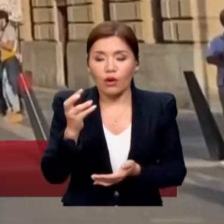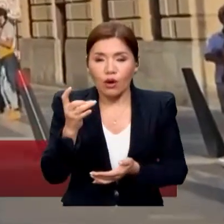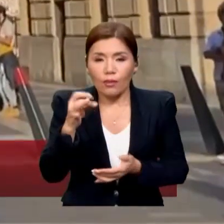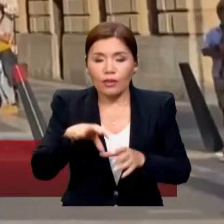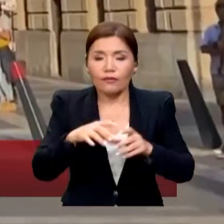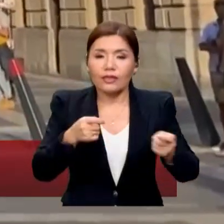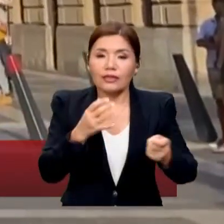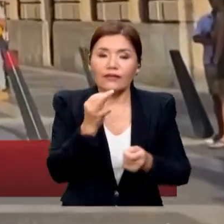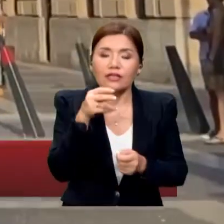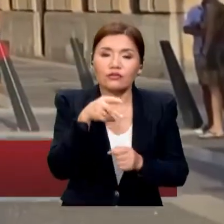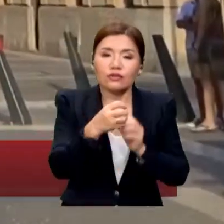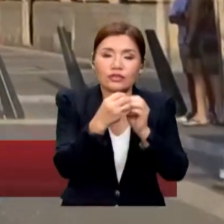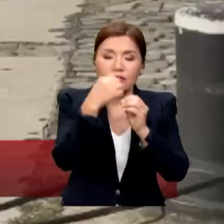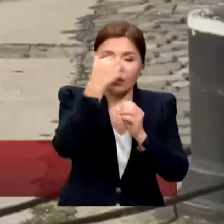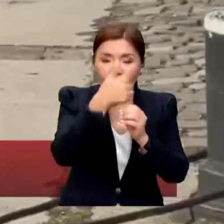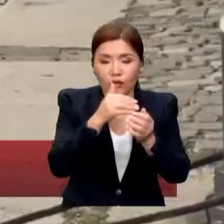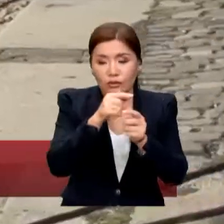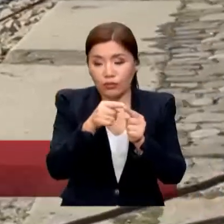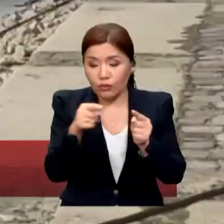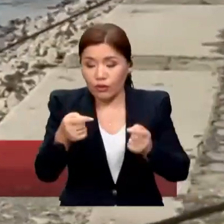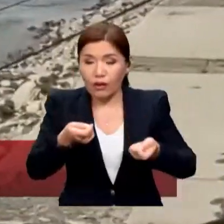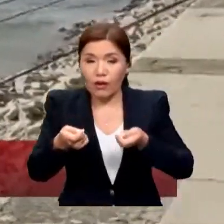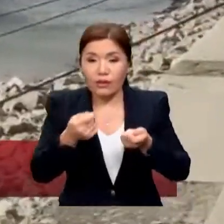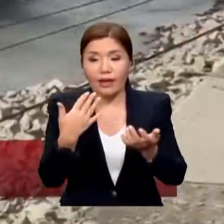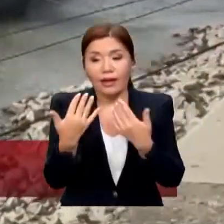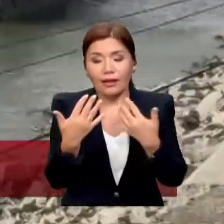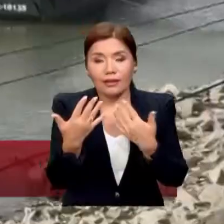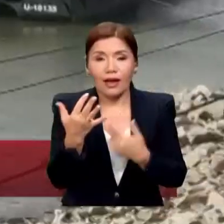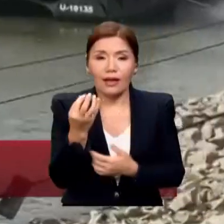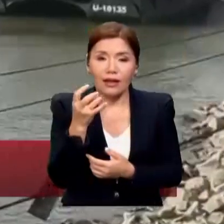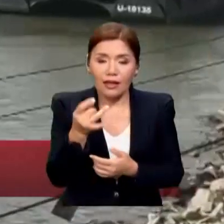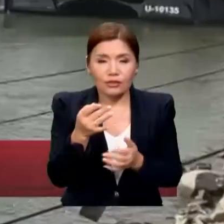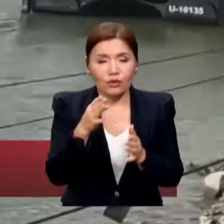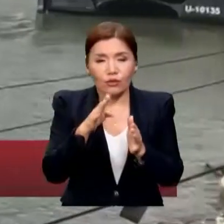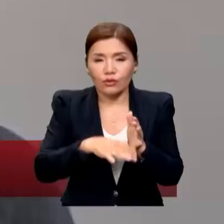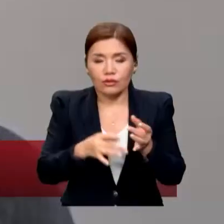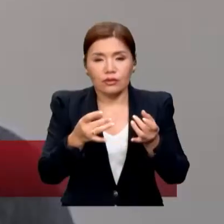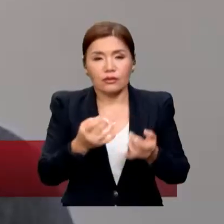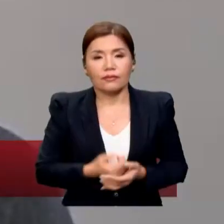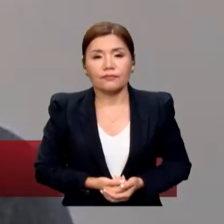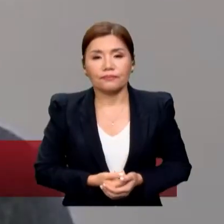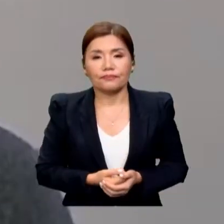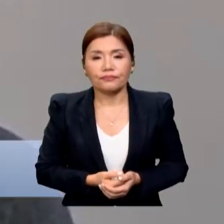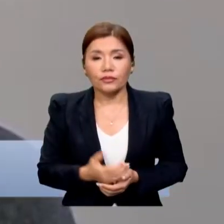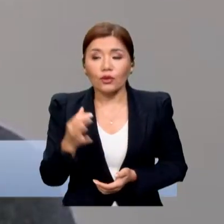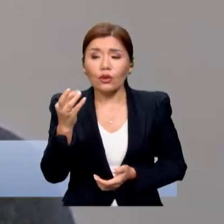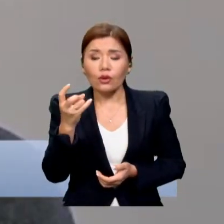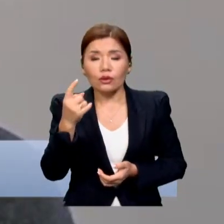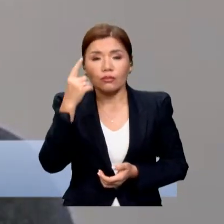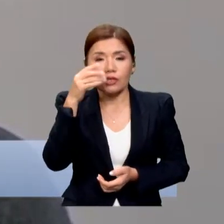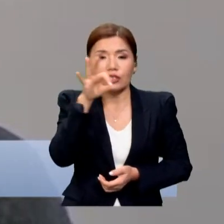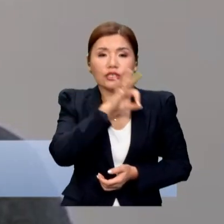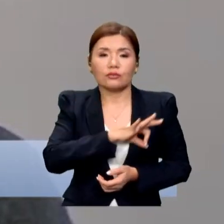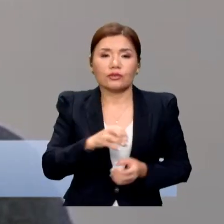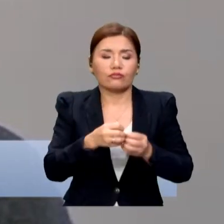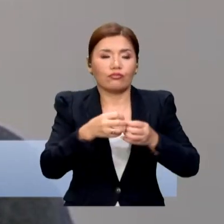у власти Венгрии с 2010 года. В последнее время ее отношения с альянсом крайне непростые. То, что делал Орбан, он, по сути, использовал вот